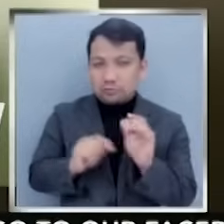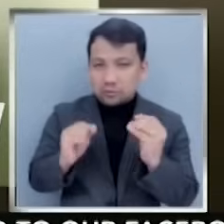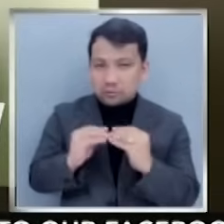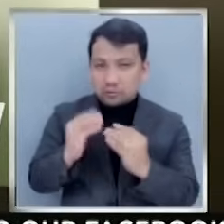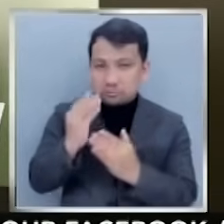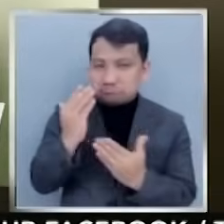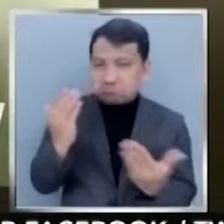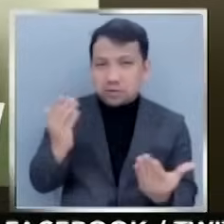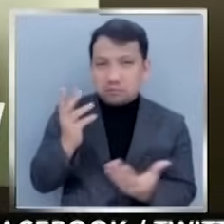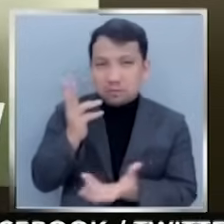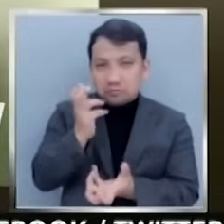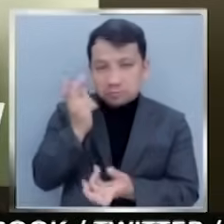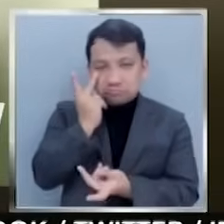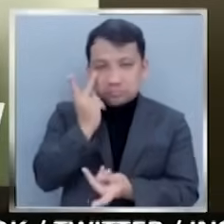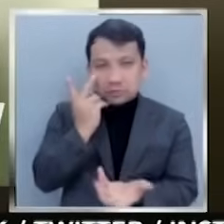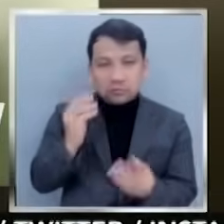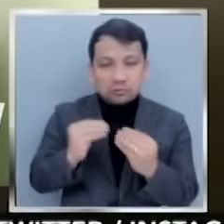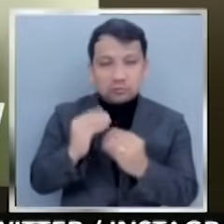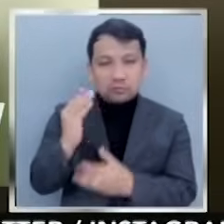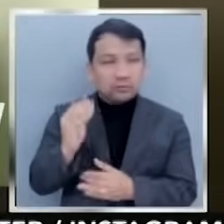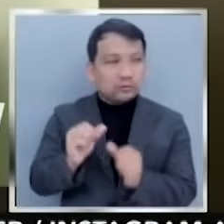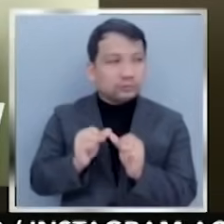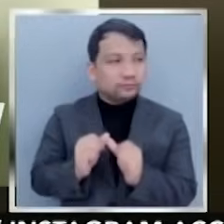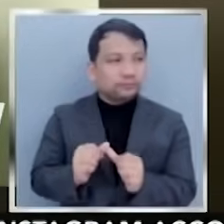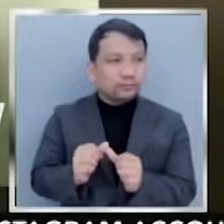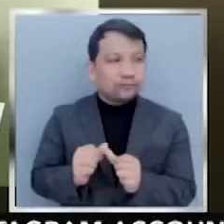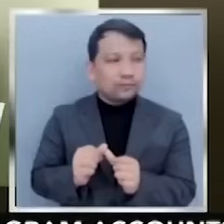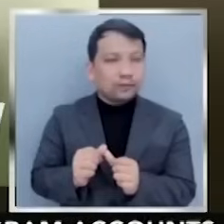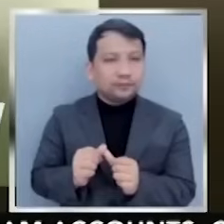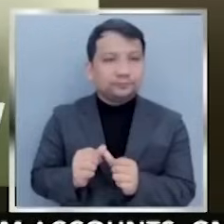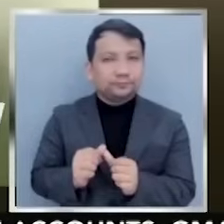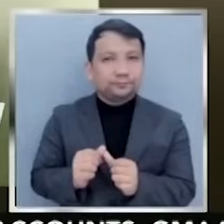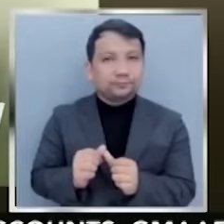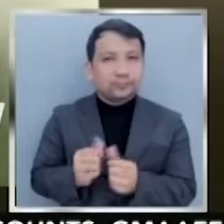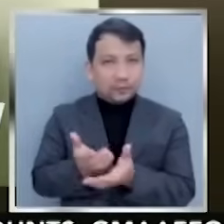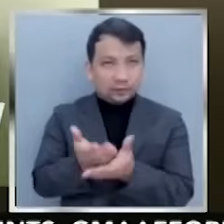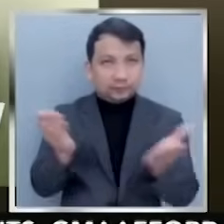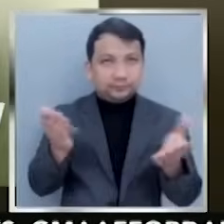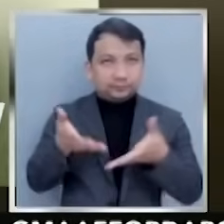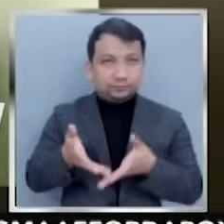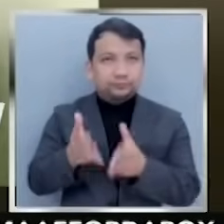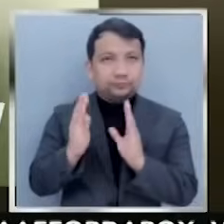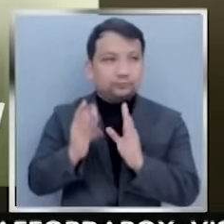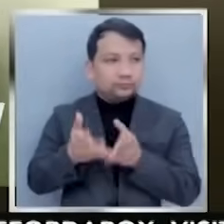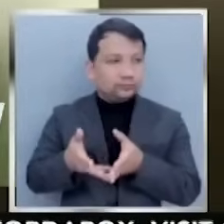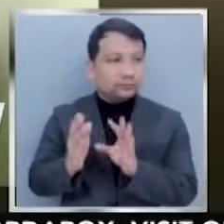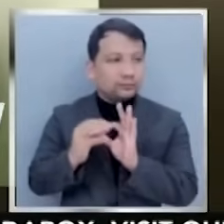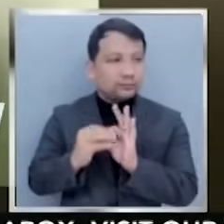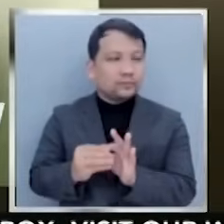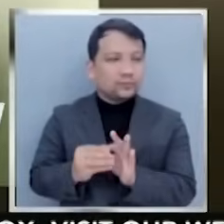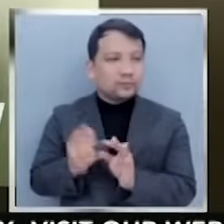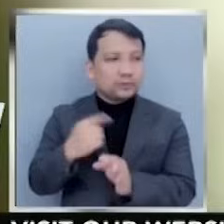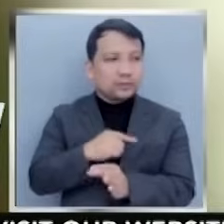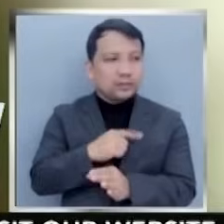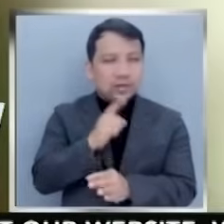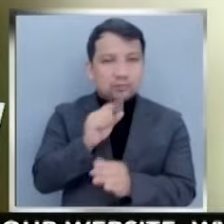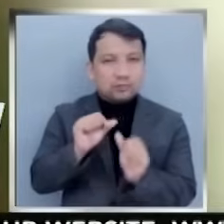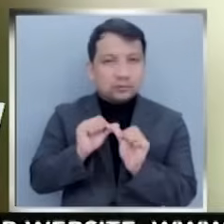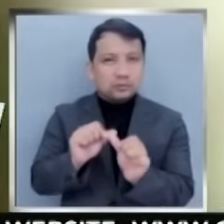gusto nila na patuloy pa rin namin. So ayan, pinagbibigyan natin sila and then we're going to continue with the